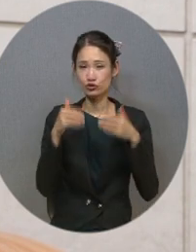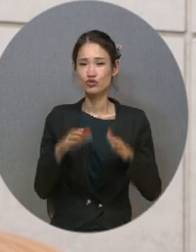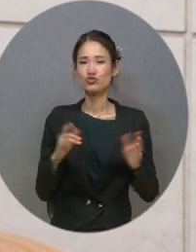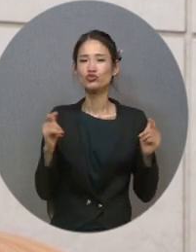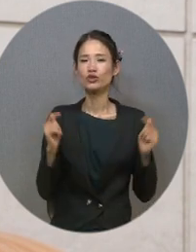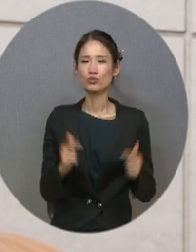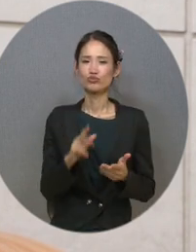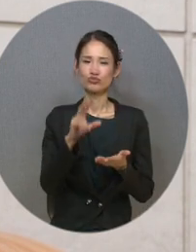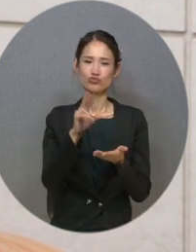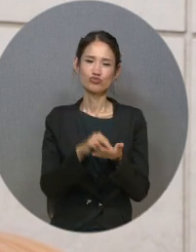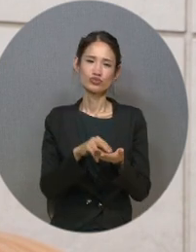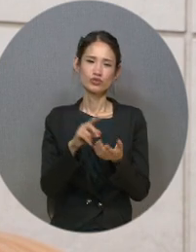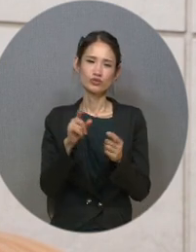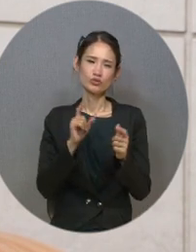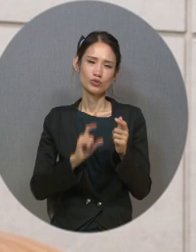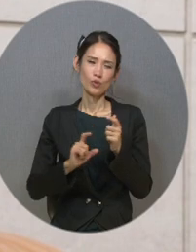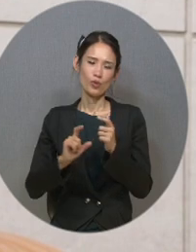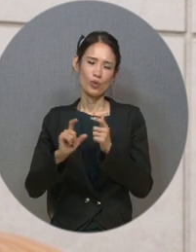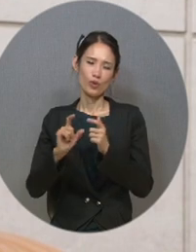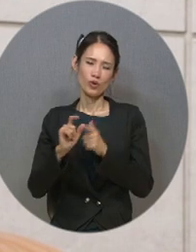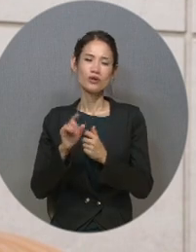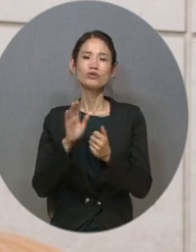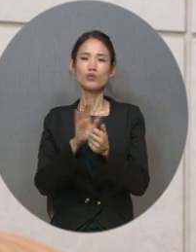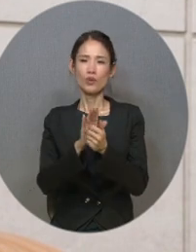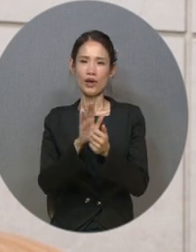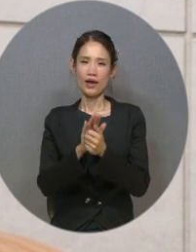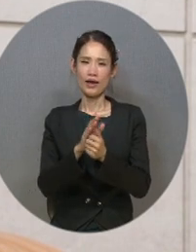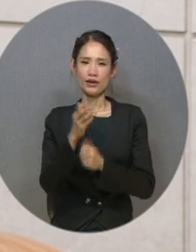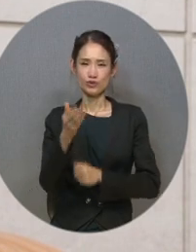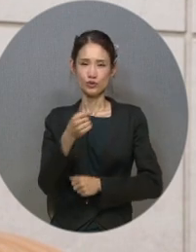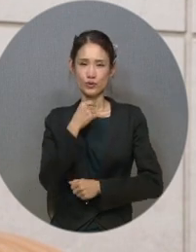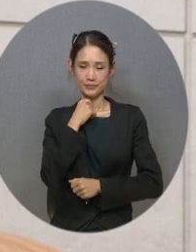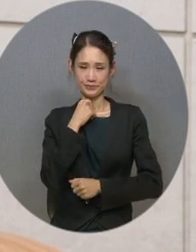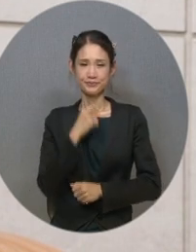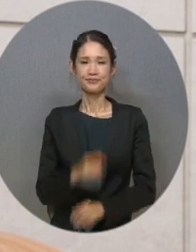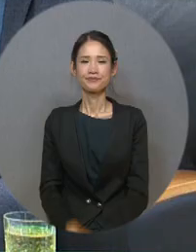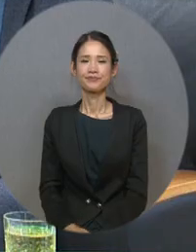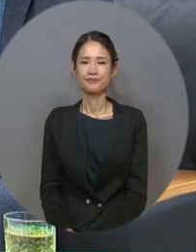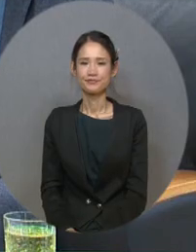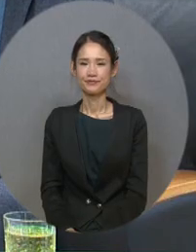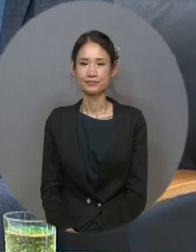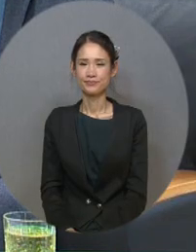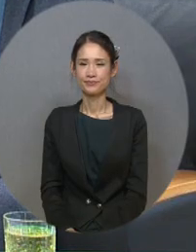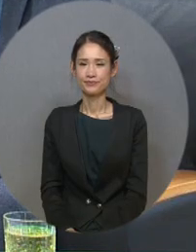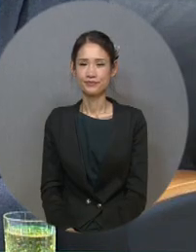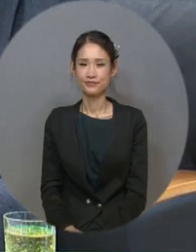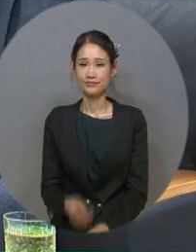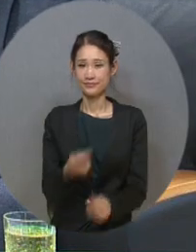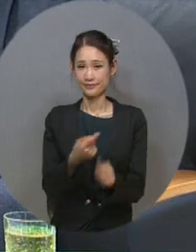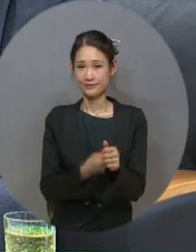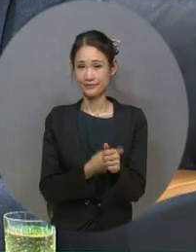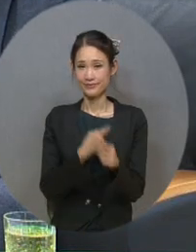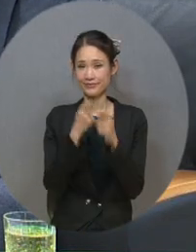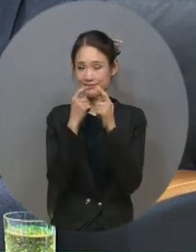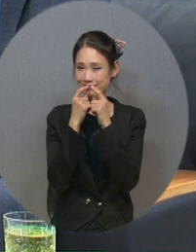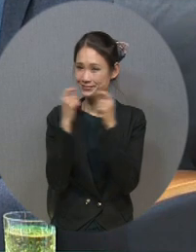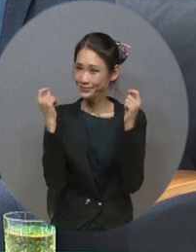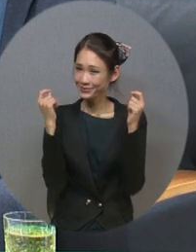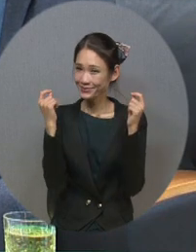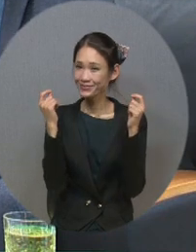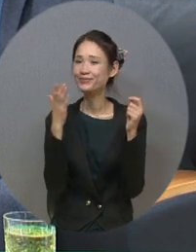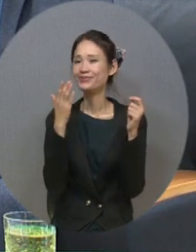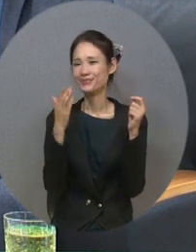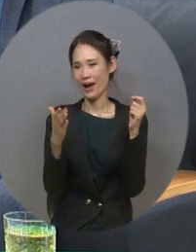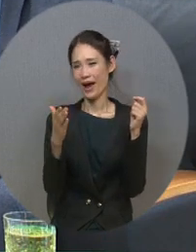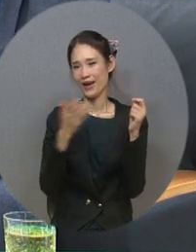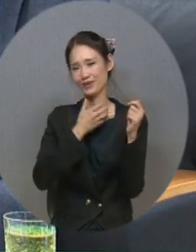저출산 문제에 조금이라도 기여하는 그런 정책이 되지 않을까 생각합니다. 그냥 자동적으로 제가 미소가 나오고